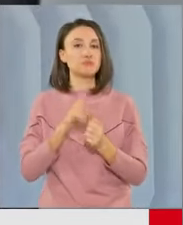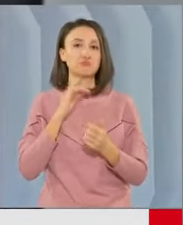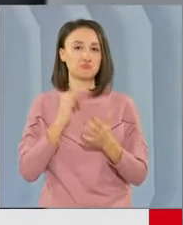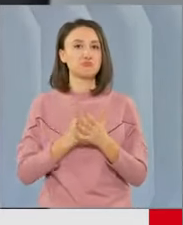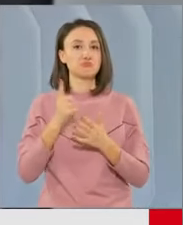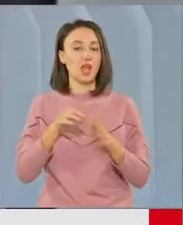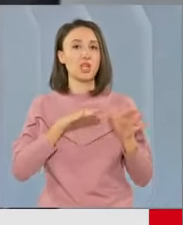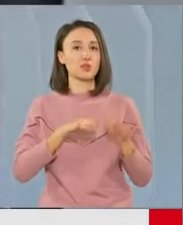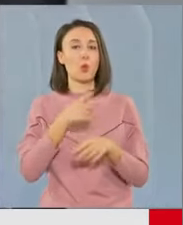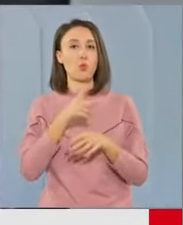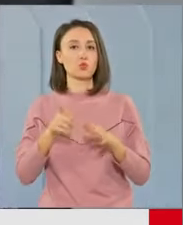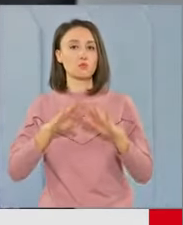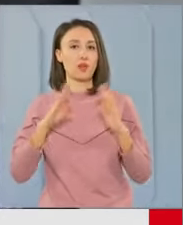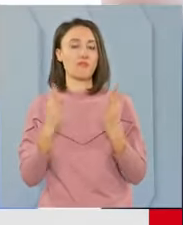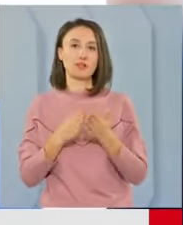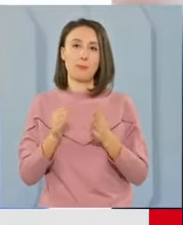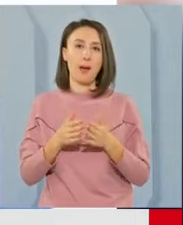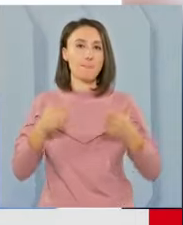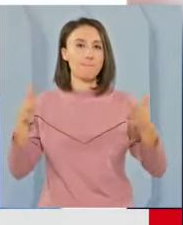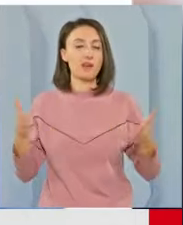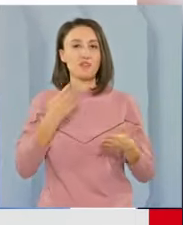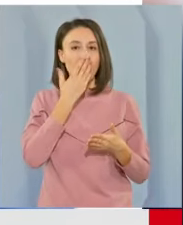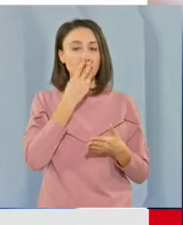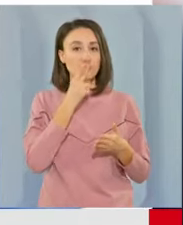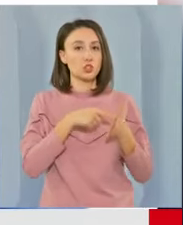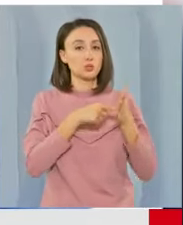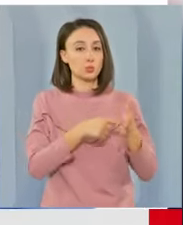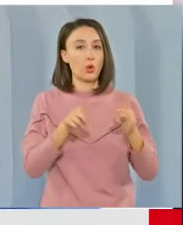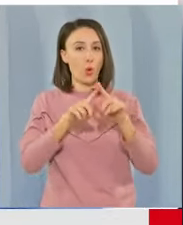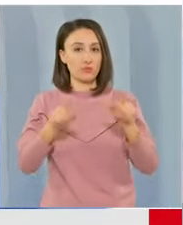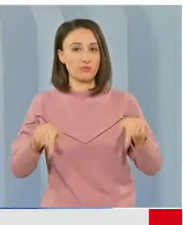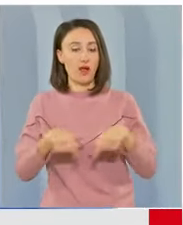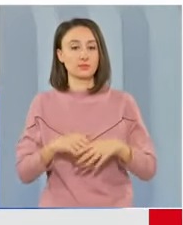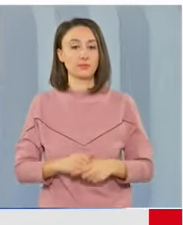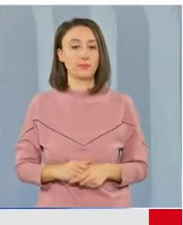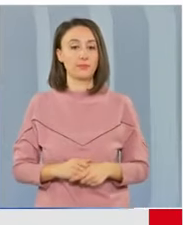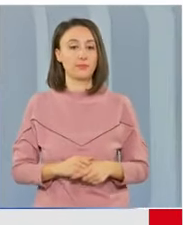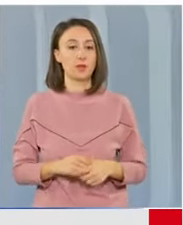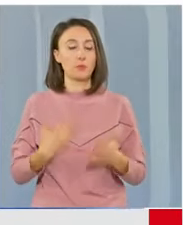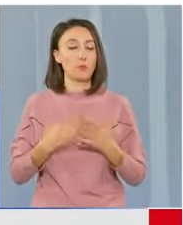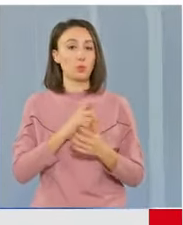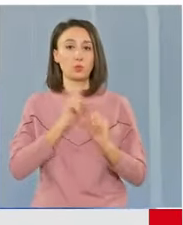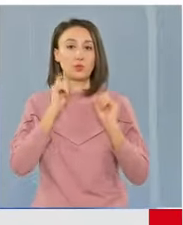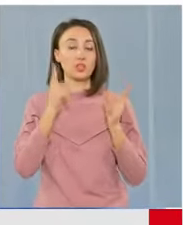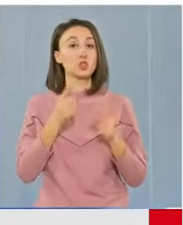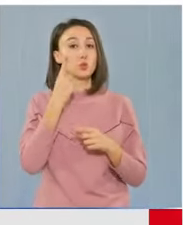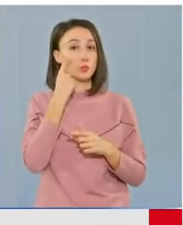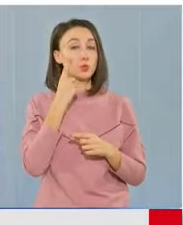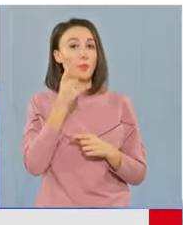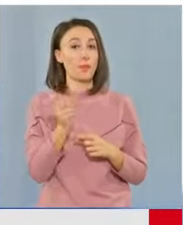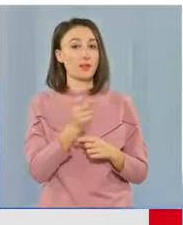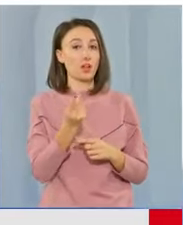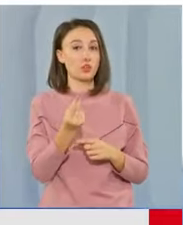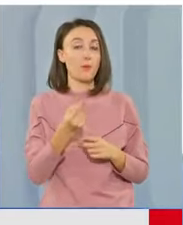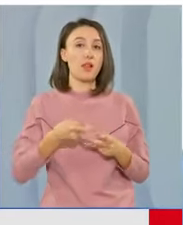fi fost asfaltată o suprafață mult mai mare față de cea menționată în contracte. Pentru a nu trezi suspiciuni, prima tranșă de bani a